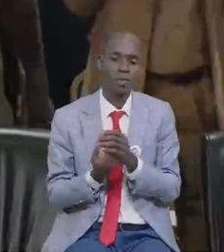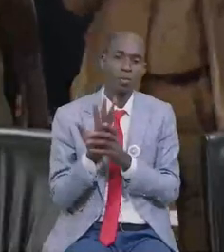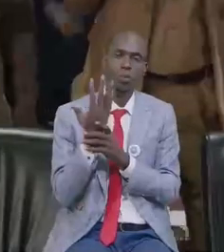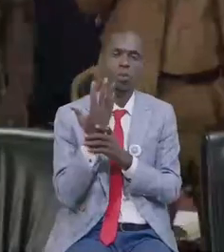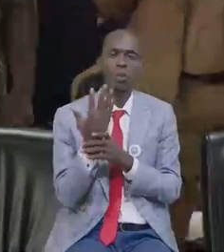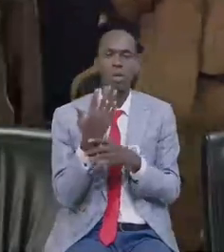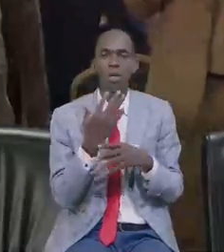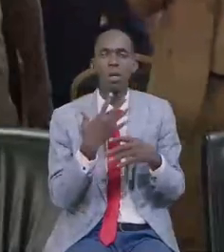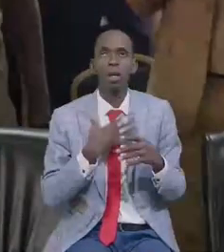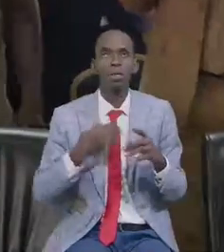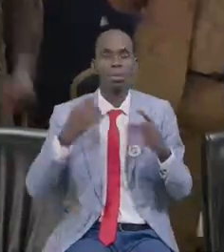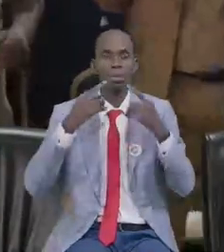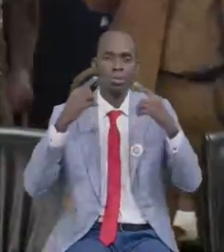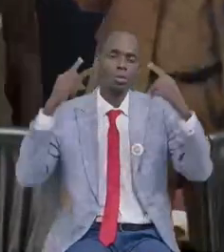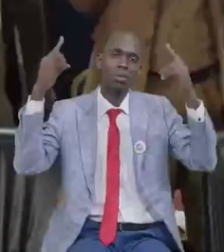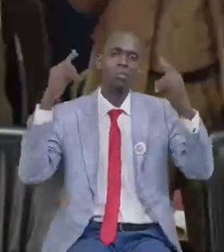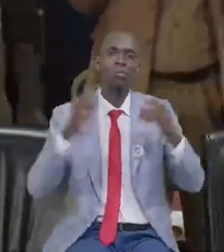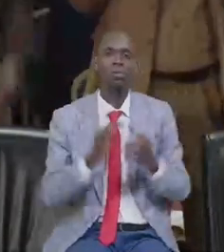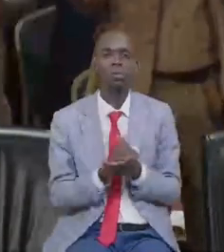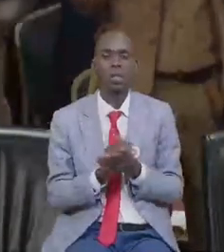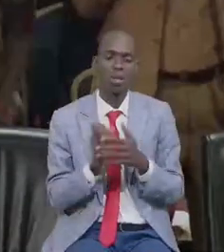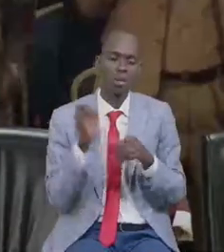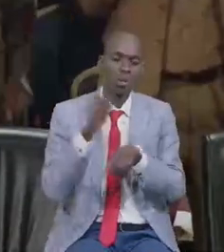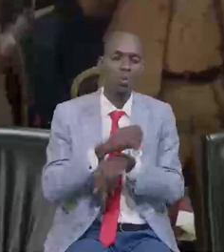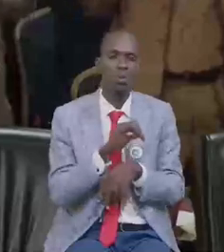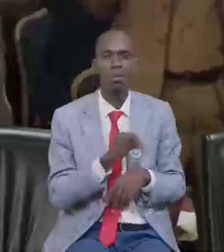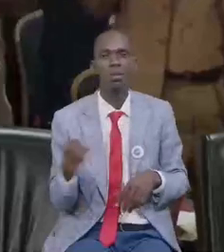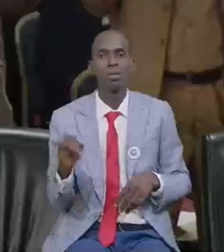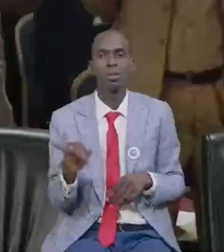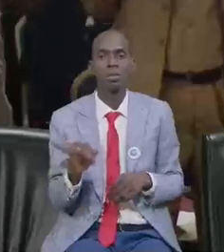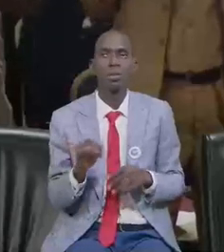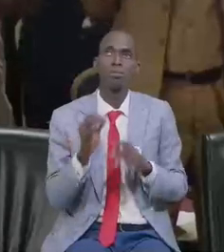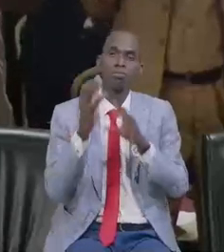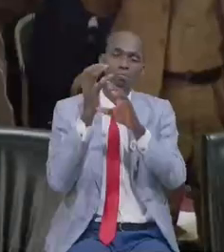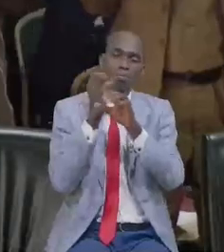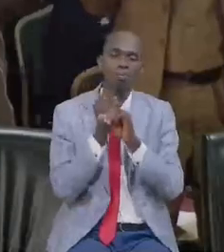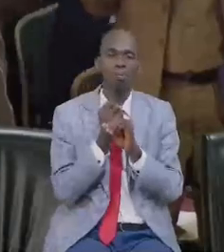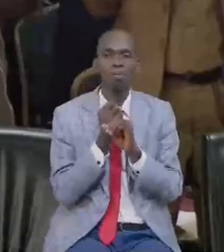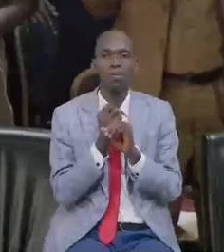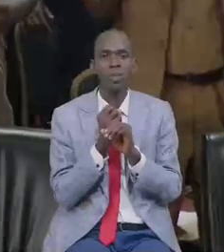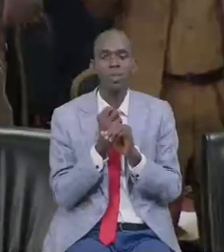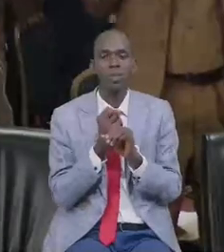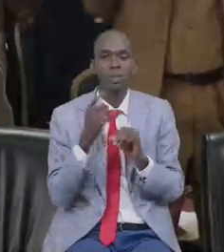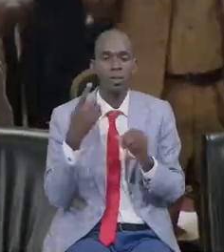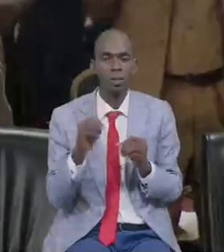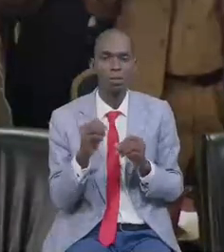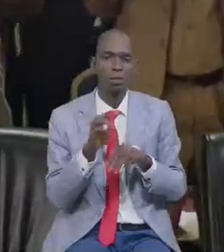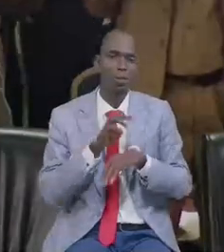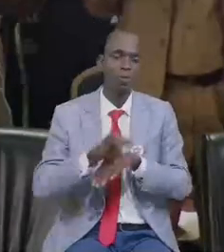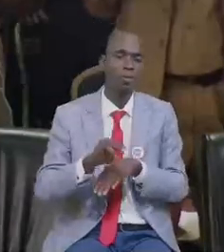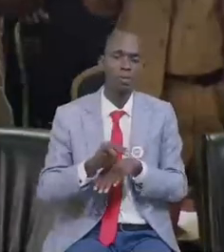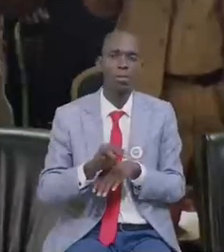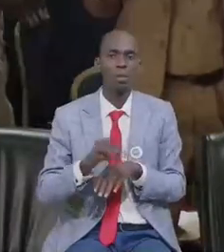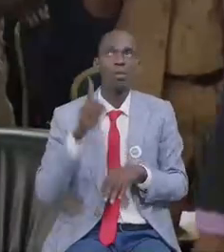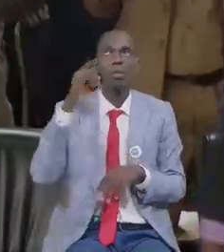la réalisation, la victoire, l'accomplissement dans le ministère dans